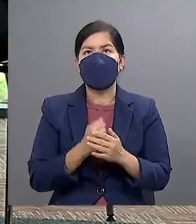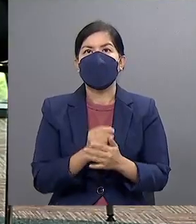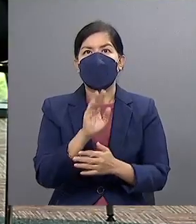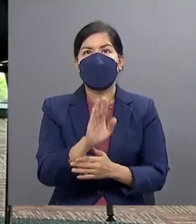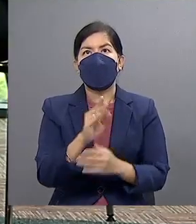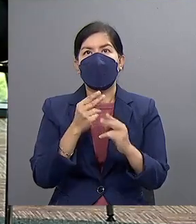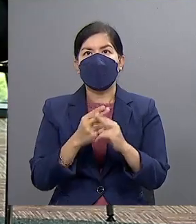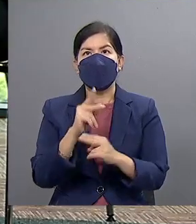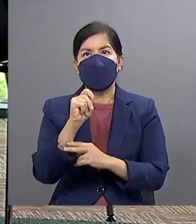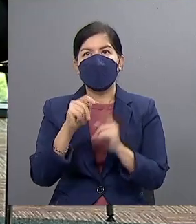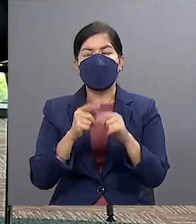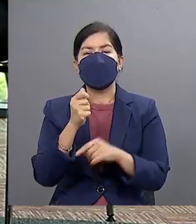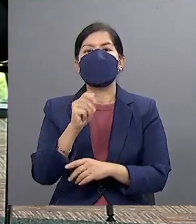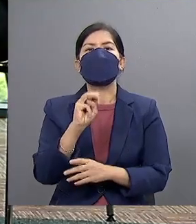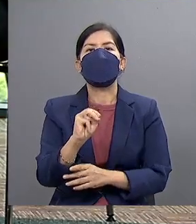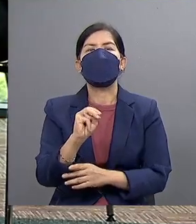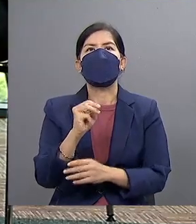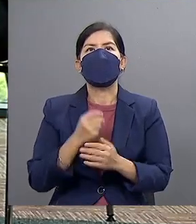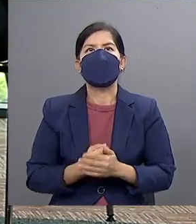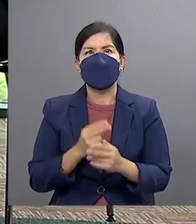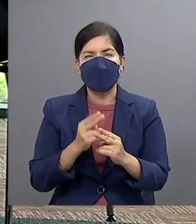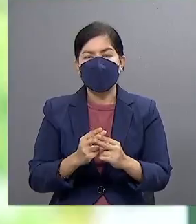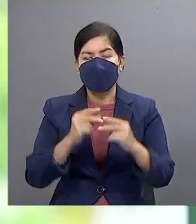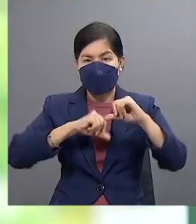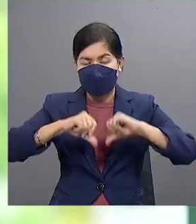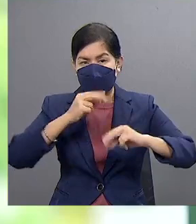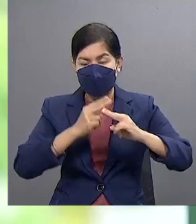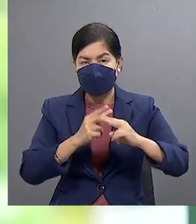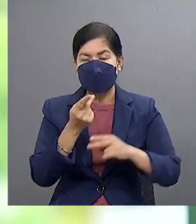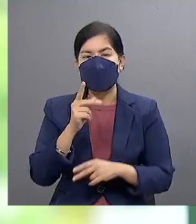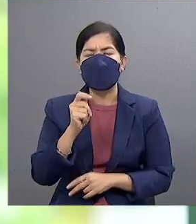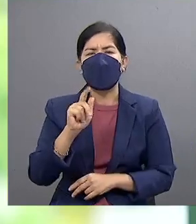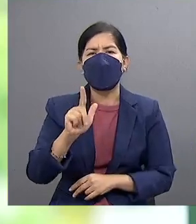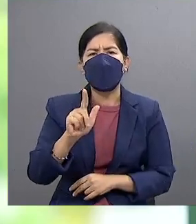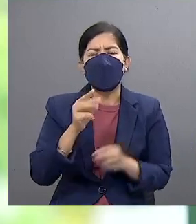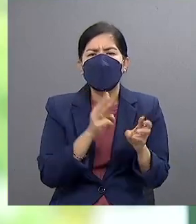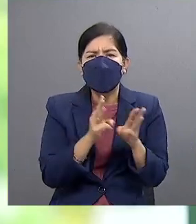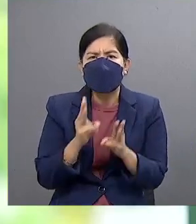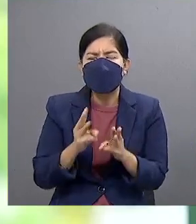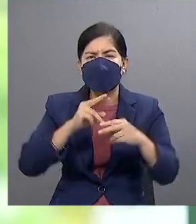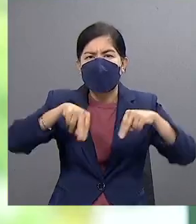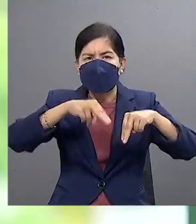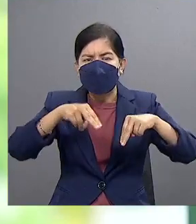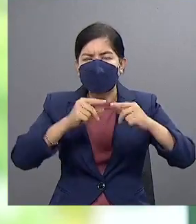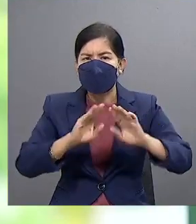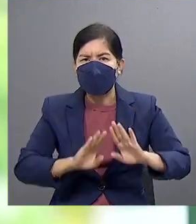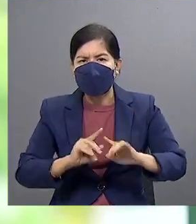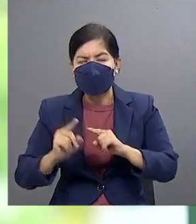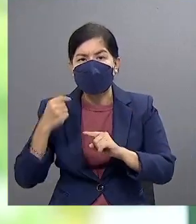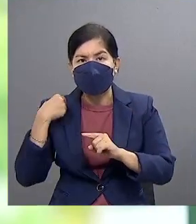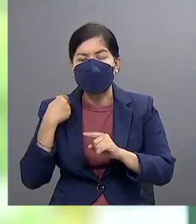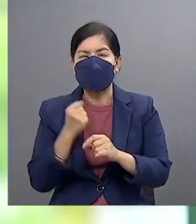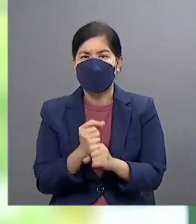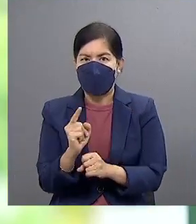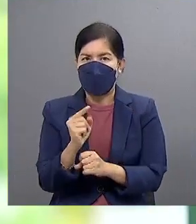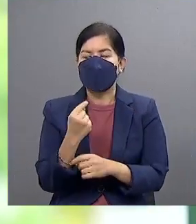กันตั้งแต่ตอนต้นละ คอติซอล ถูกต้องถูกต้องเลยครับวิธีการตรวจคอติซอลมีหลายแบบแบบหนึ่งที่ใช้ตรวจก็คือน้ำลายเราจะตร